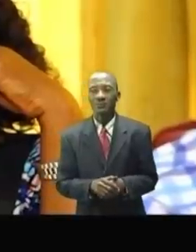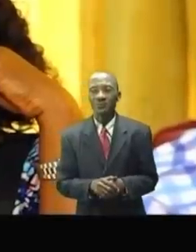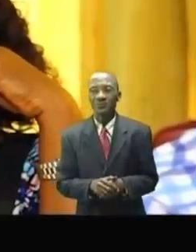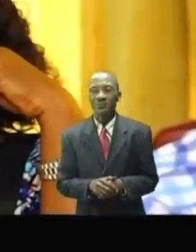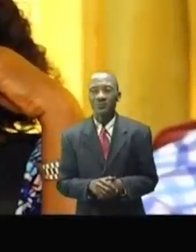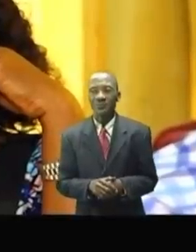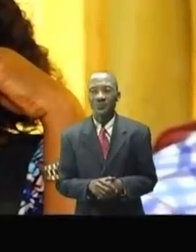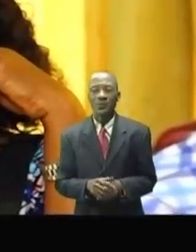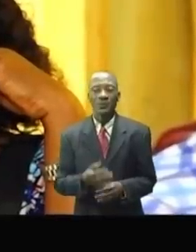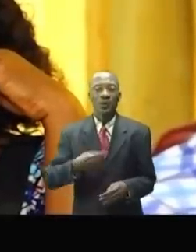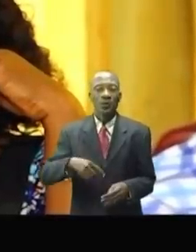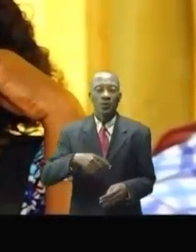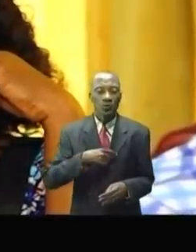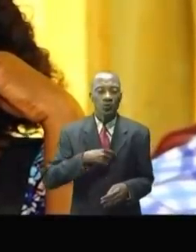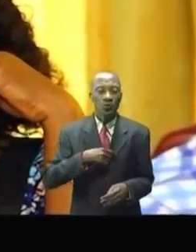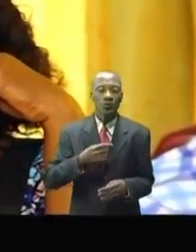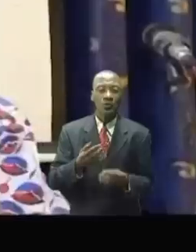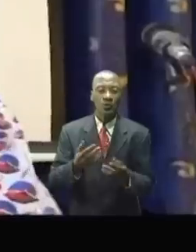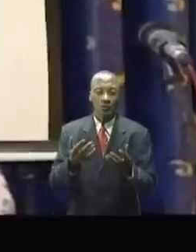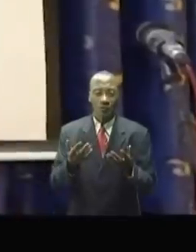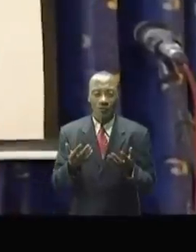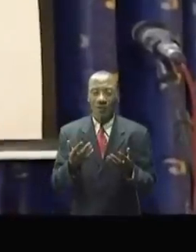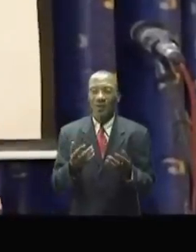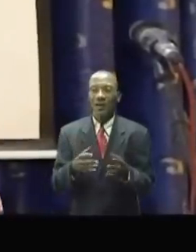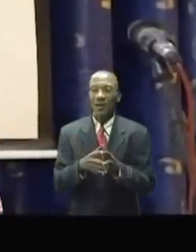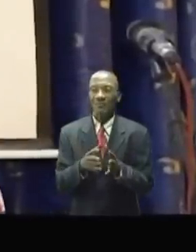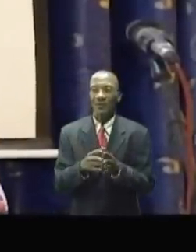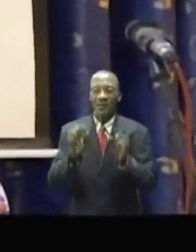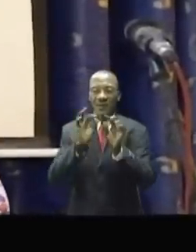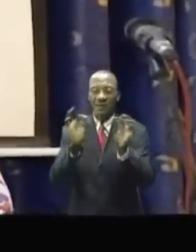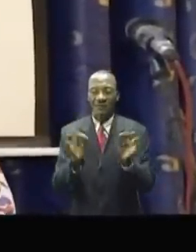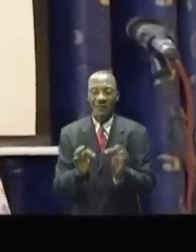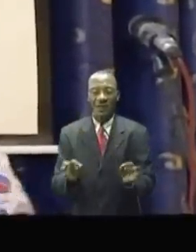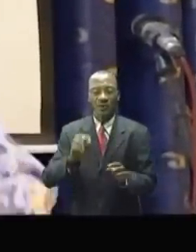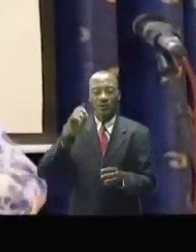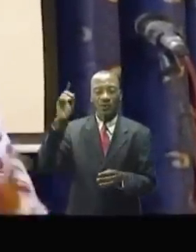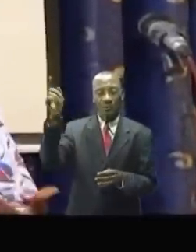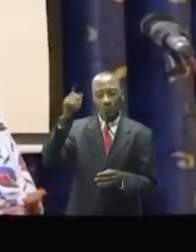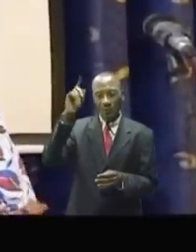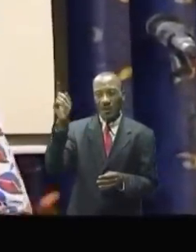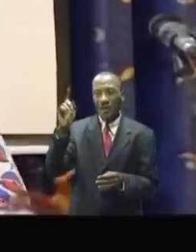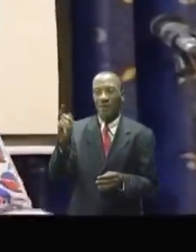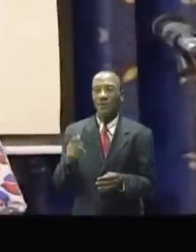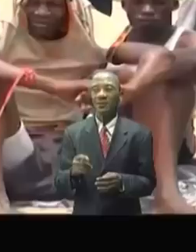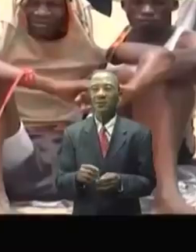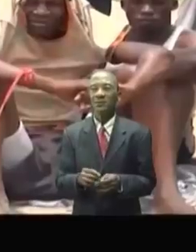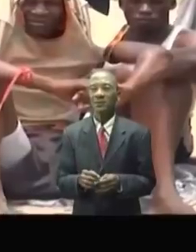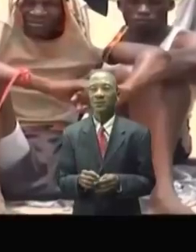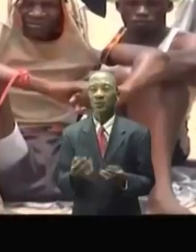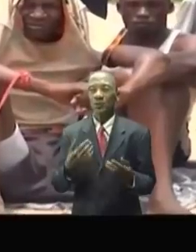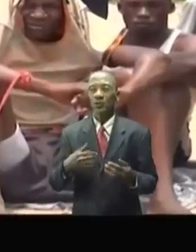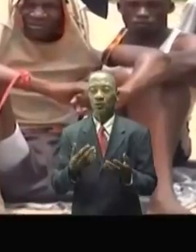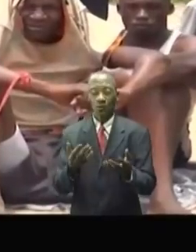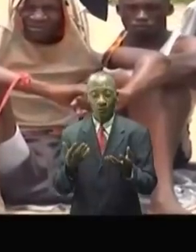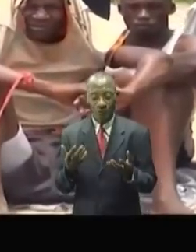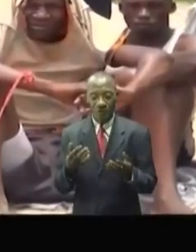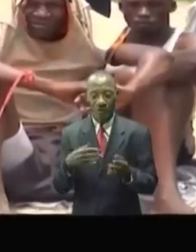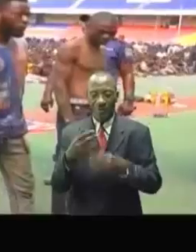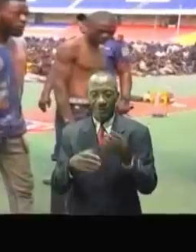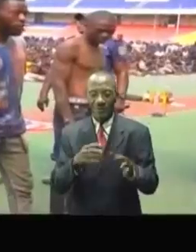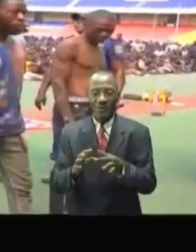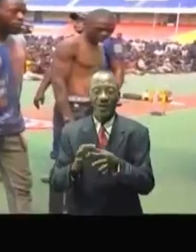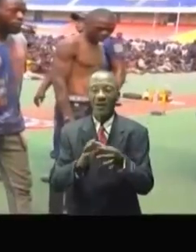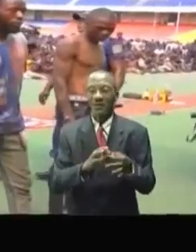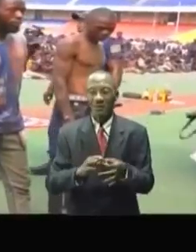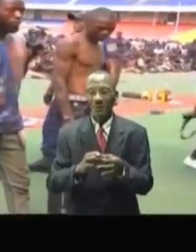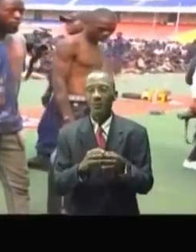la Fédération Mondiale contre les Drogues mise en œuvre à Kinshasa et qui vise à transformer les jeunes d'Ikuluna. L'expérience